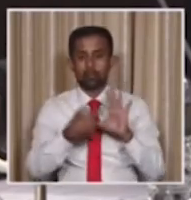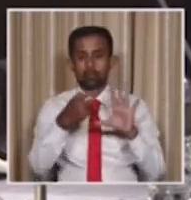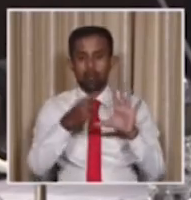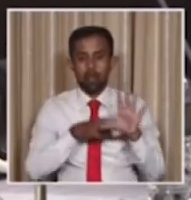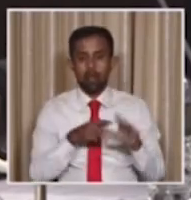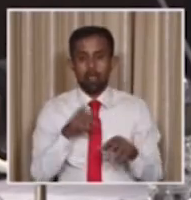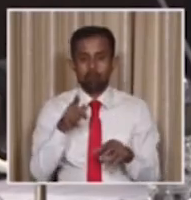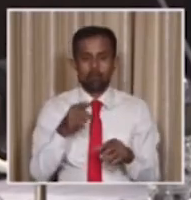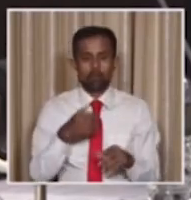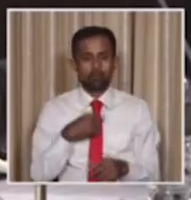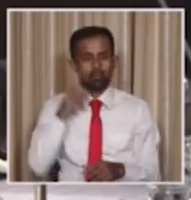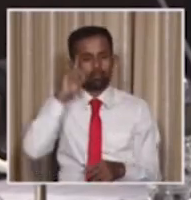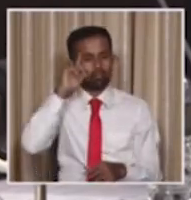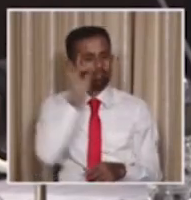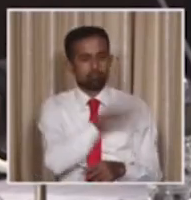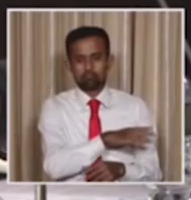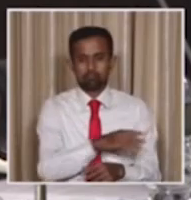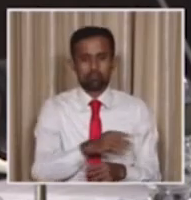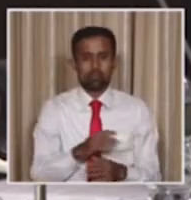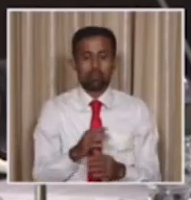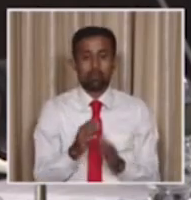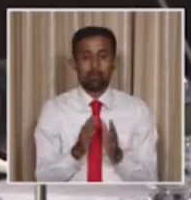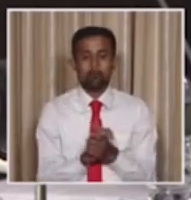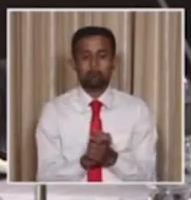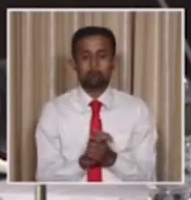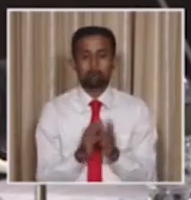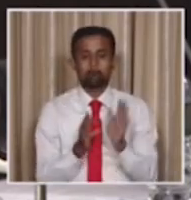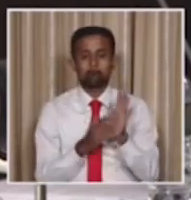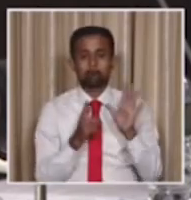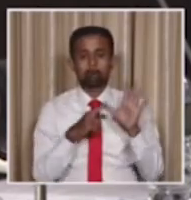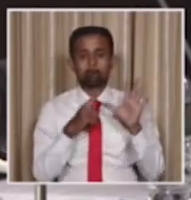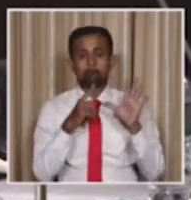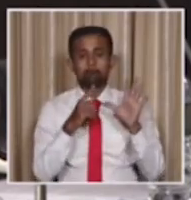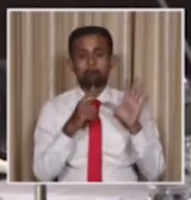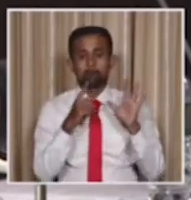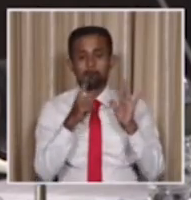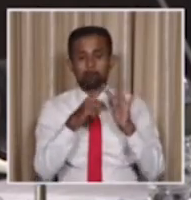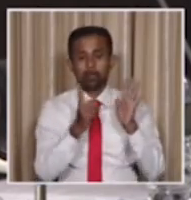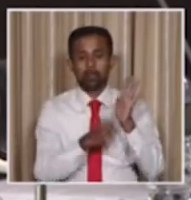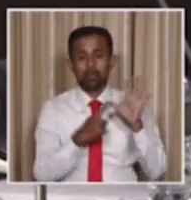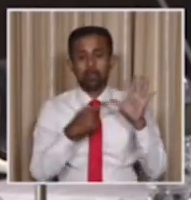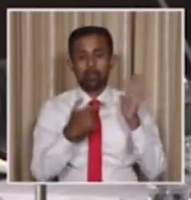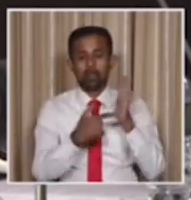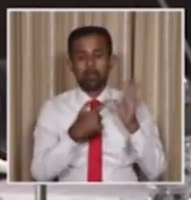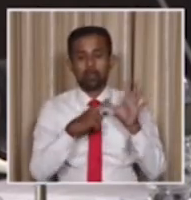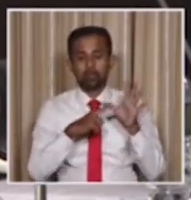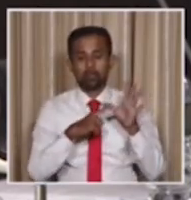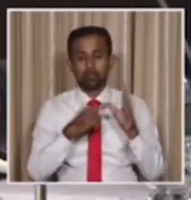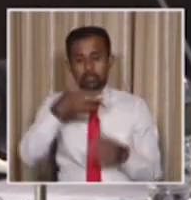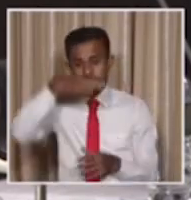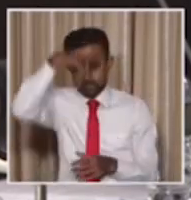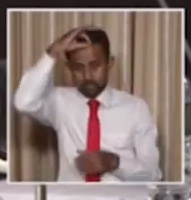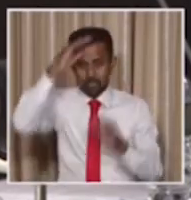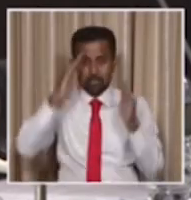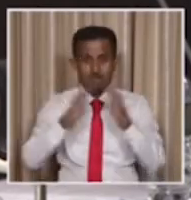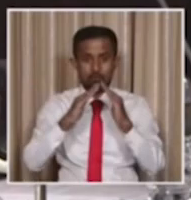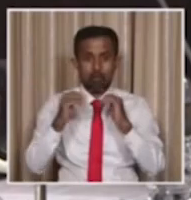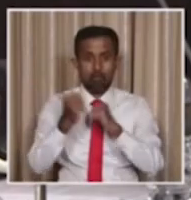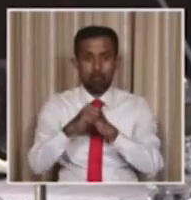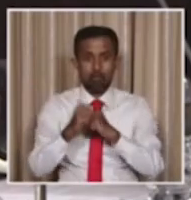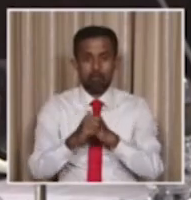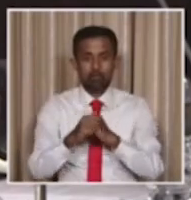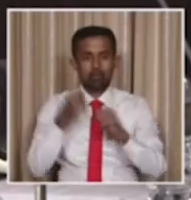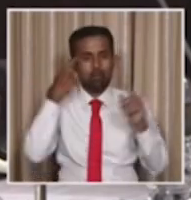கண்டிக்கின்றோம். மயிலத்த மடுவிலே மாதுரோய அபிவிருத்தி திட்டத்தின் கீழ் அங்கே ஒரு சிங்கள மயப்படுத்துகின்ற நோக்கத்தோடு தமிழ் பண்ணையாளர்கள்